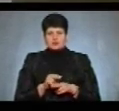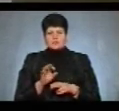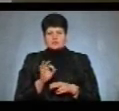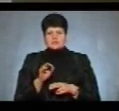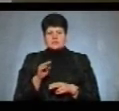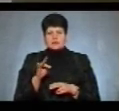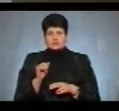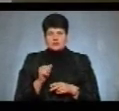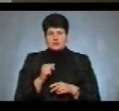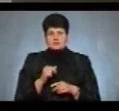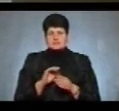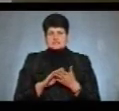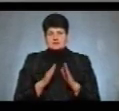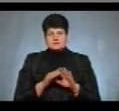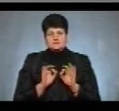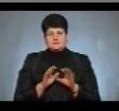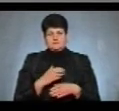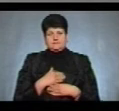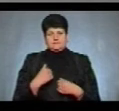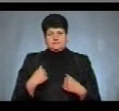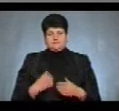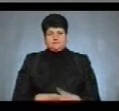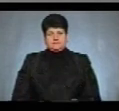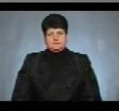Трибуль, стану пацієнта не коментує.